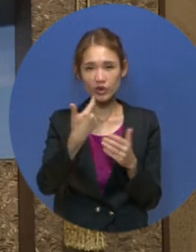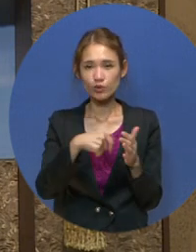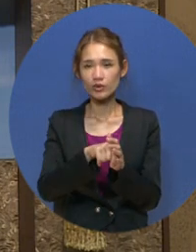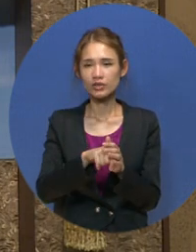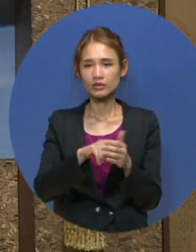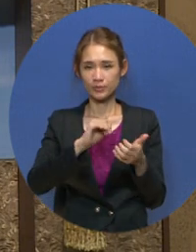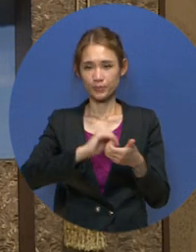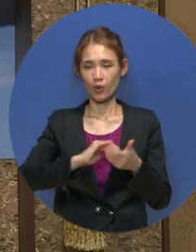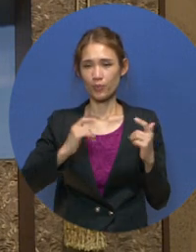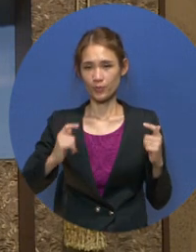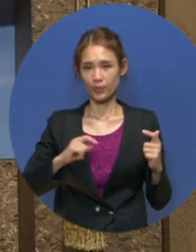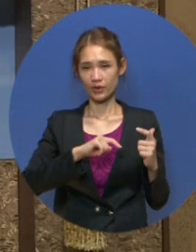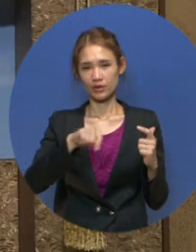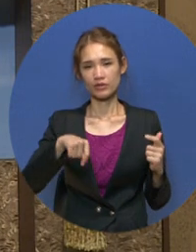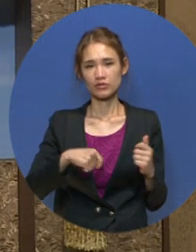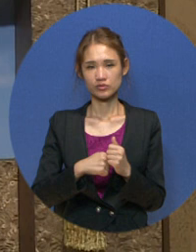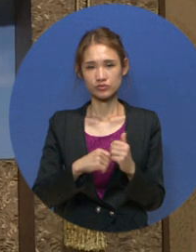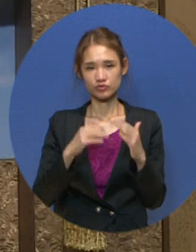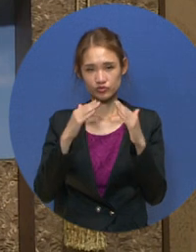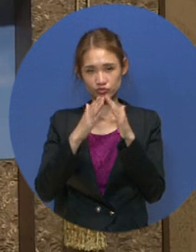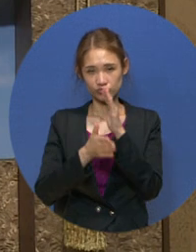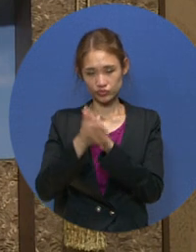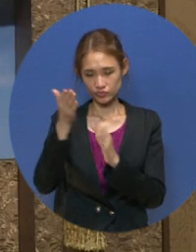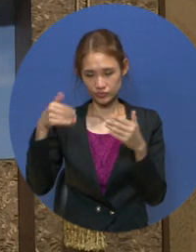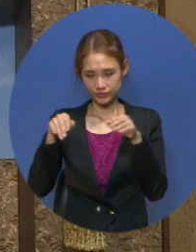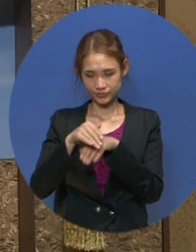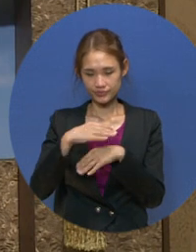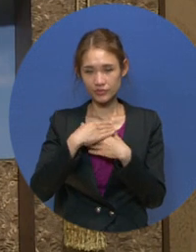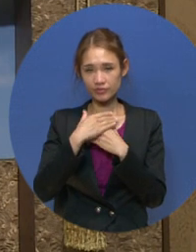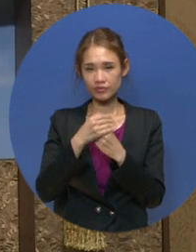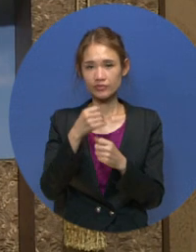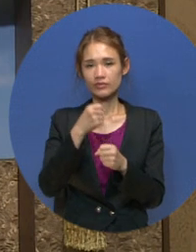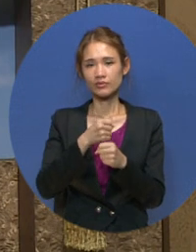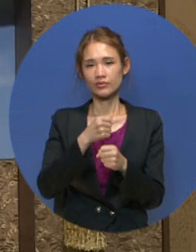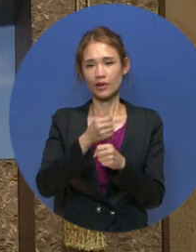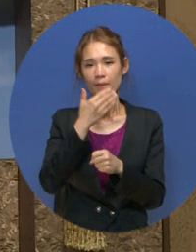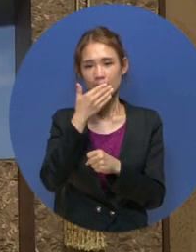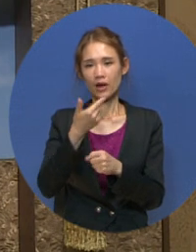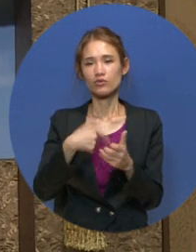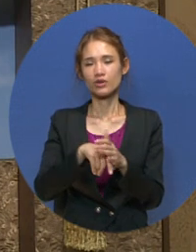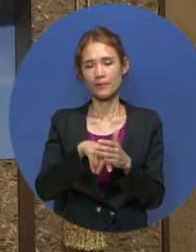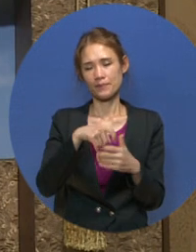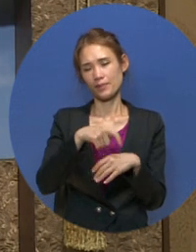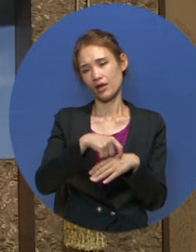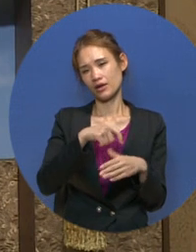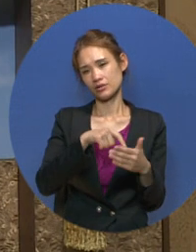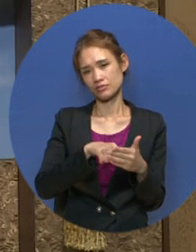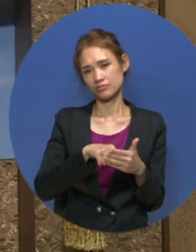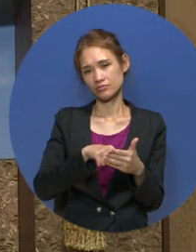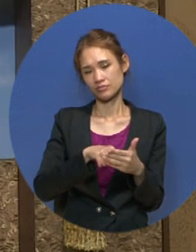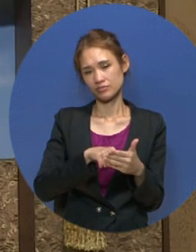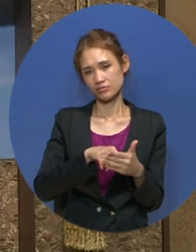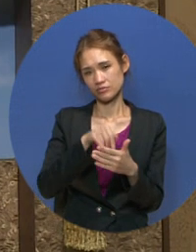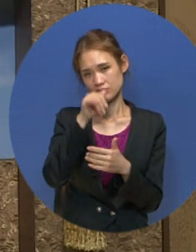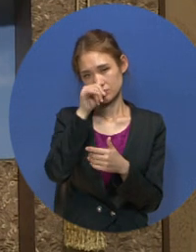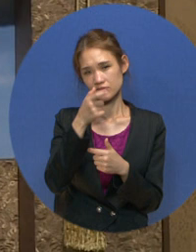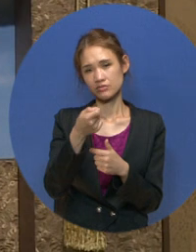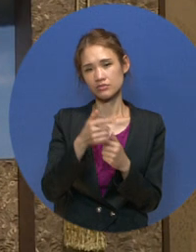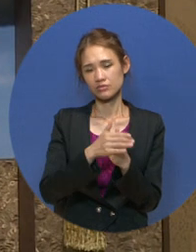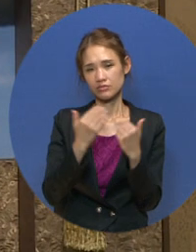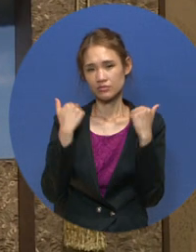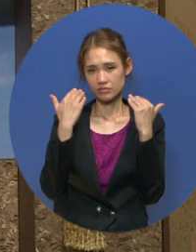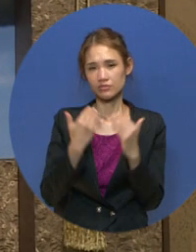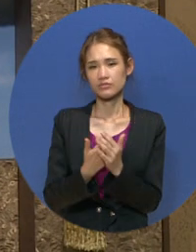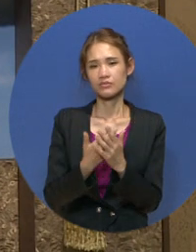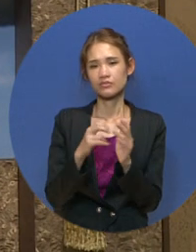안에서 주거시설들이 좀 안정적으로 만들어지면 좋겠다라는 마음들이 있어서 예. 저희가